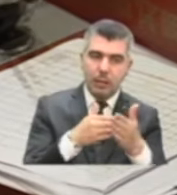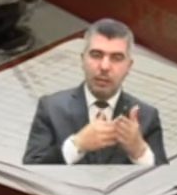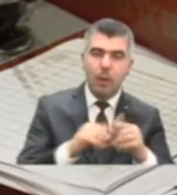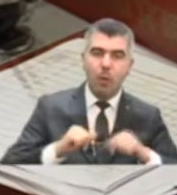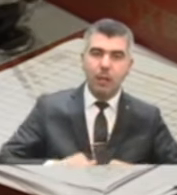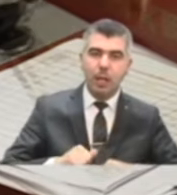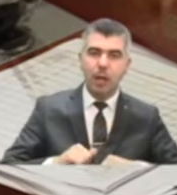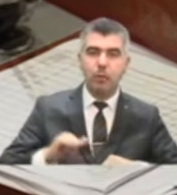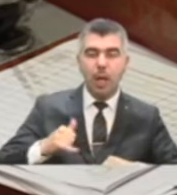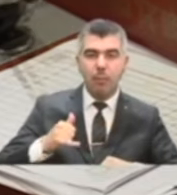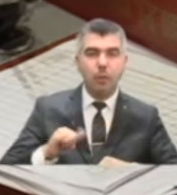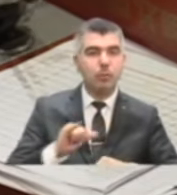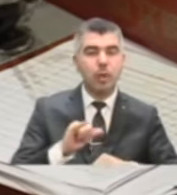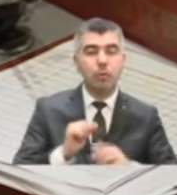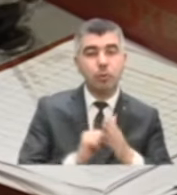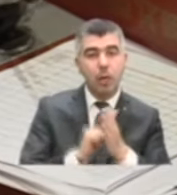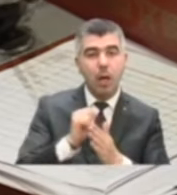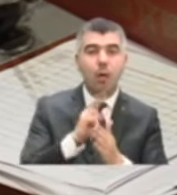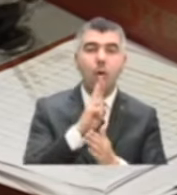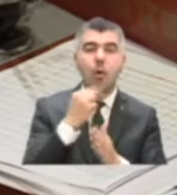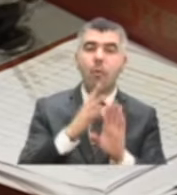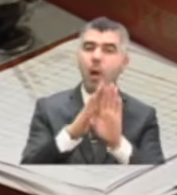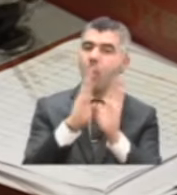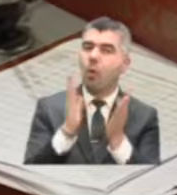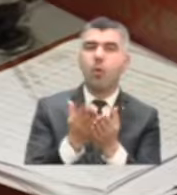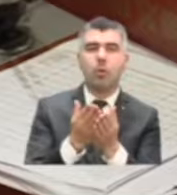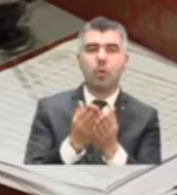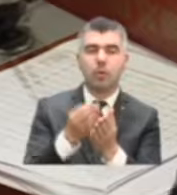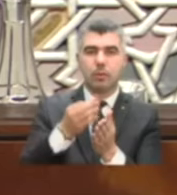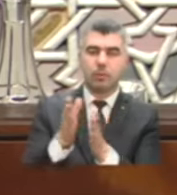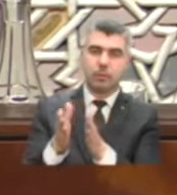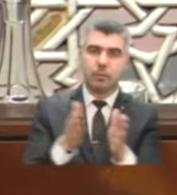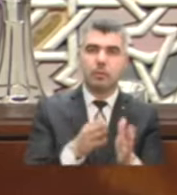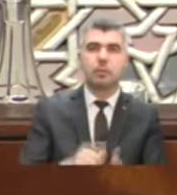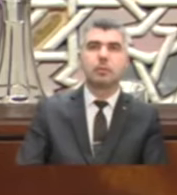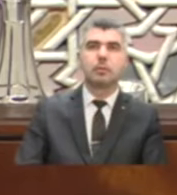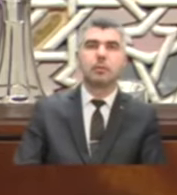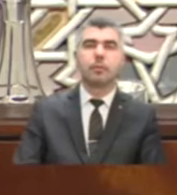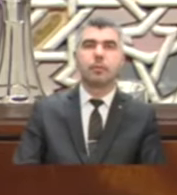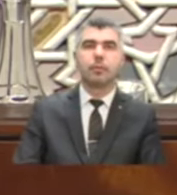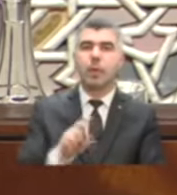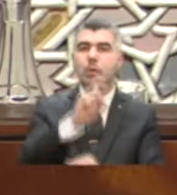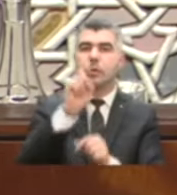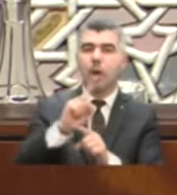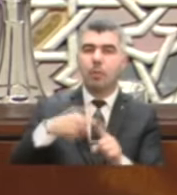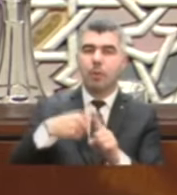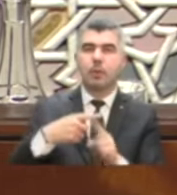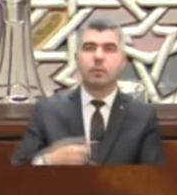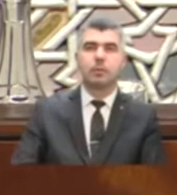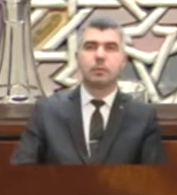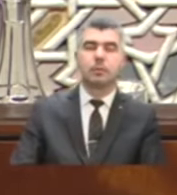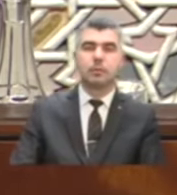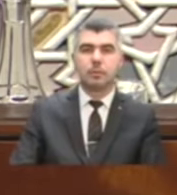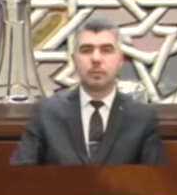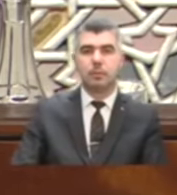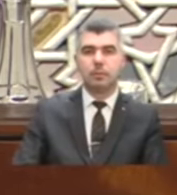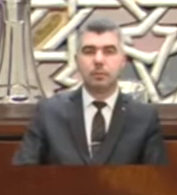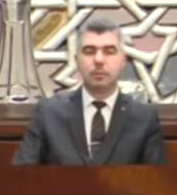كينجحوا. انا نقول لكم الا كان شي نجاح هو نجاح الحكومه باكملها. شكرا. شكرا للسيد الوزير. تعقيب ديال السيد نائب سي البيضي. تفضل.